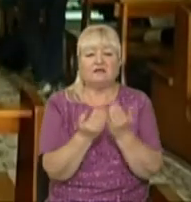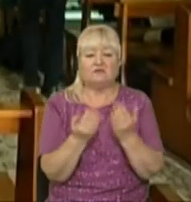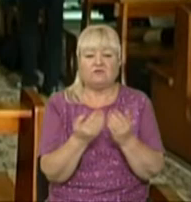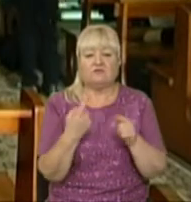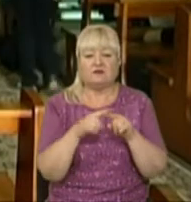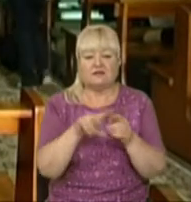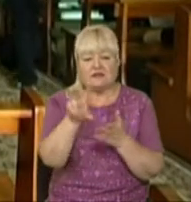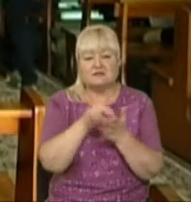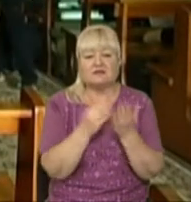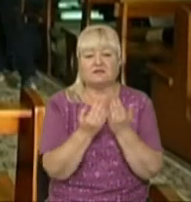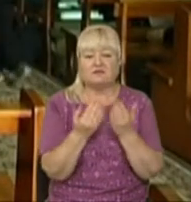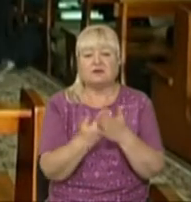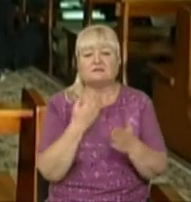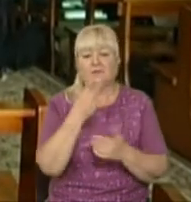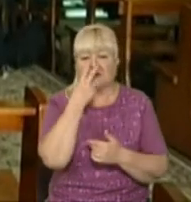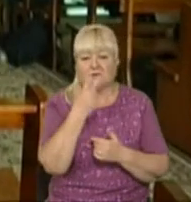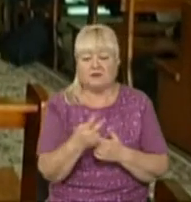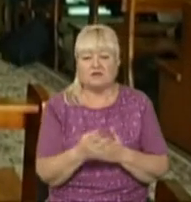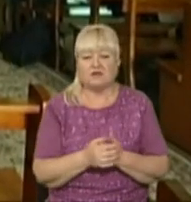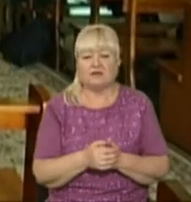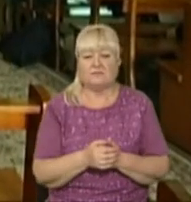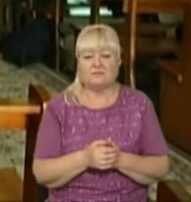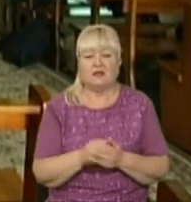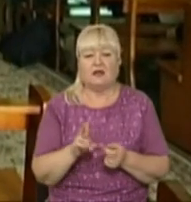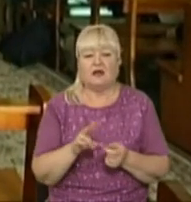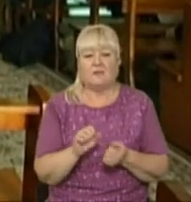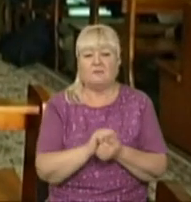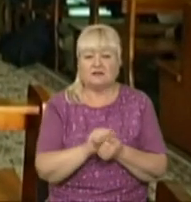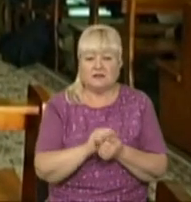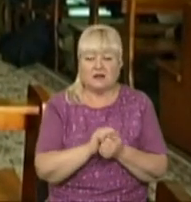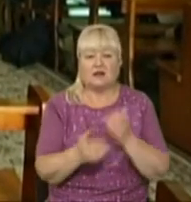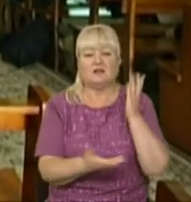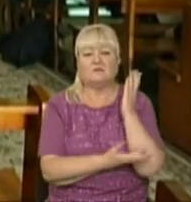ця ідентифікація передбачає ідентифікацію